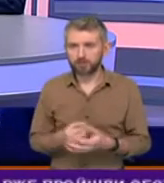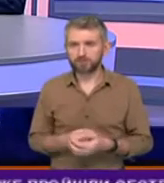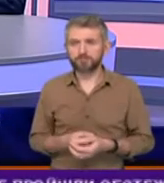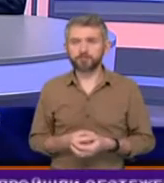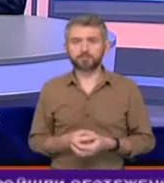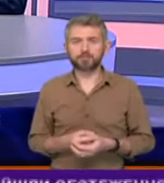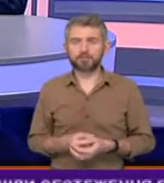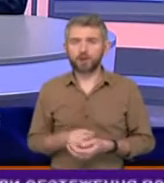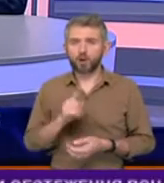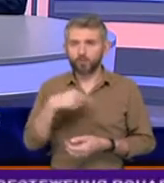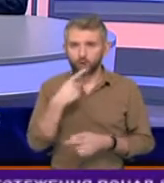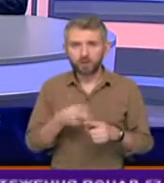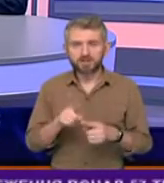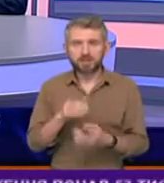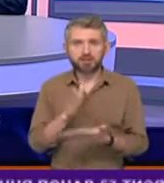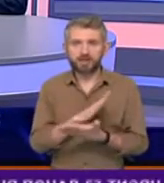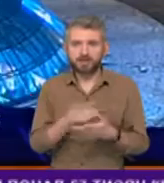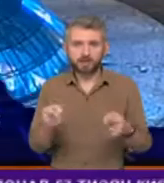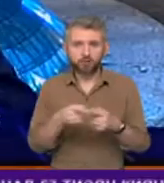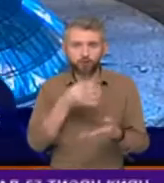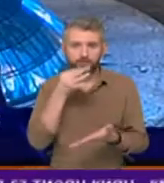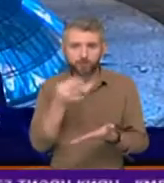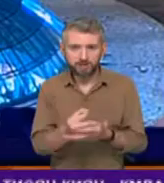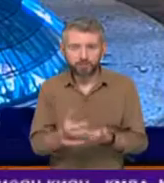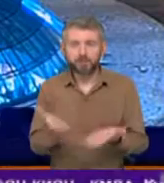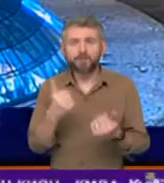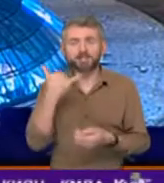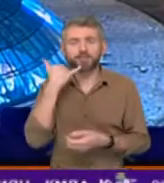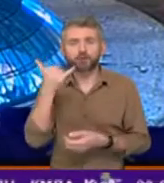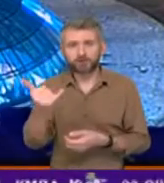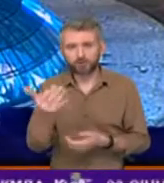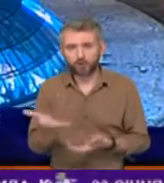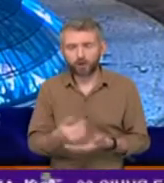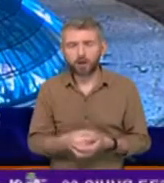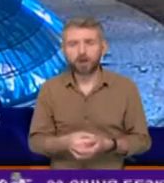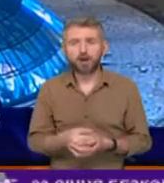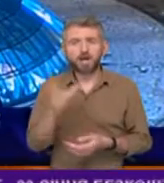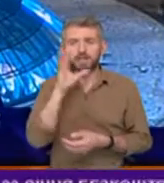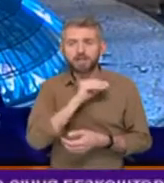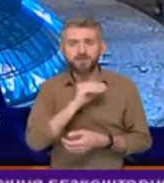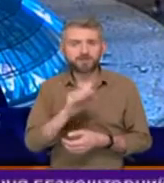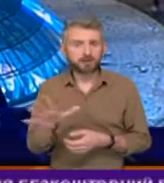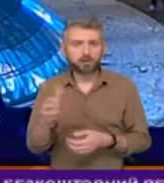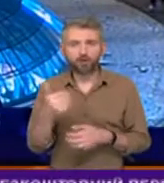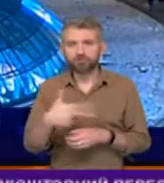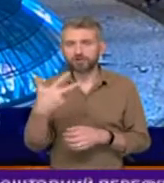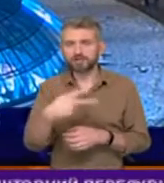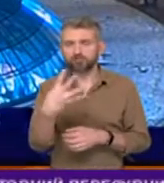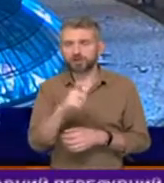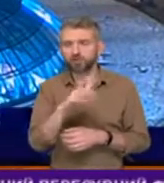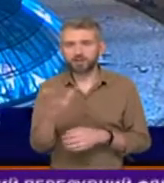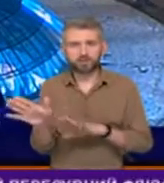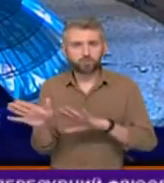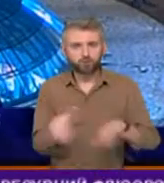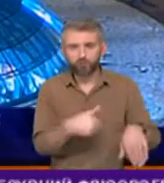Я розумію. І говорять, що це не є кримінальна відповідальність. На є, да. Давайте телефонний дзвінок, шановні. От не встигли обернутися, вже 34 хвилини